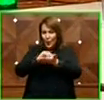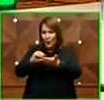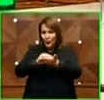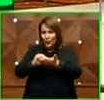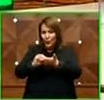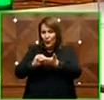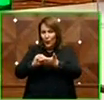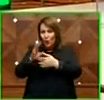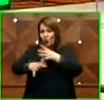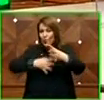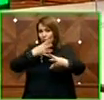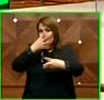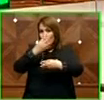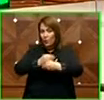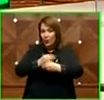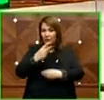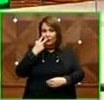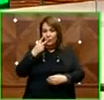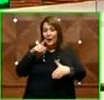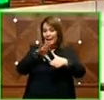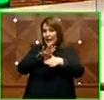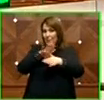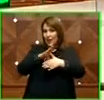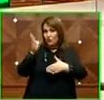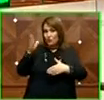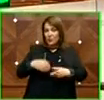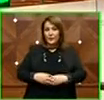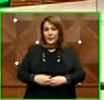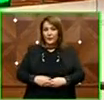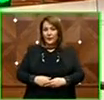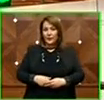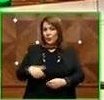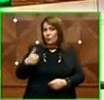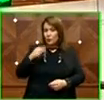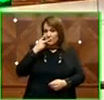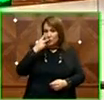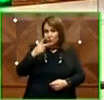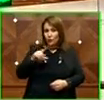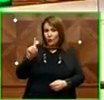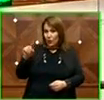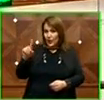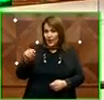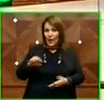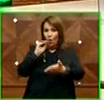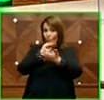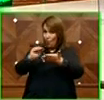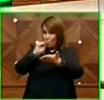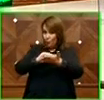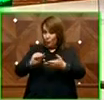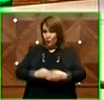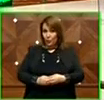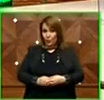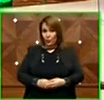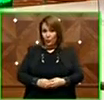عبر العالم. شوف تلاحظي كاين الفرما كون نشوفوا نلقاو كاين مكاتب